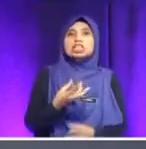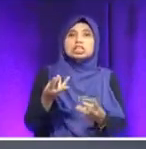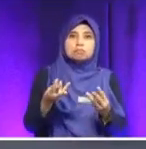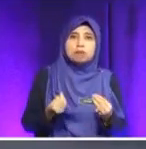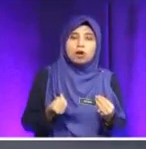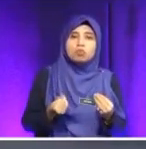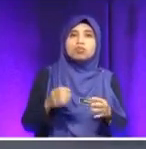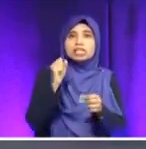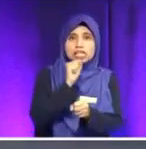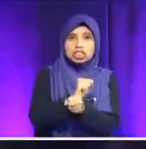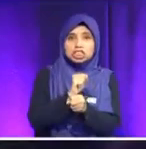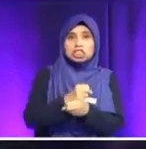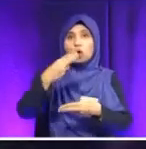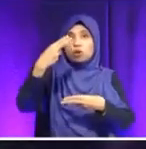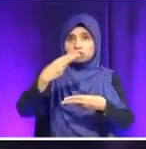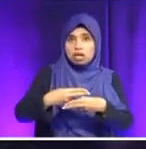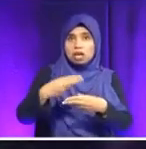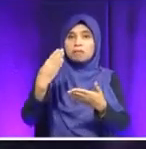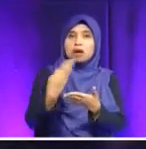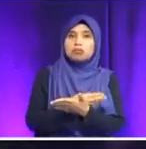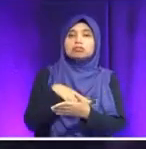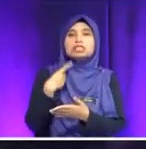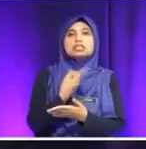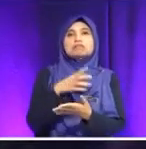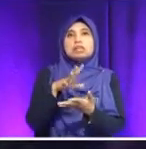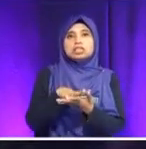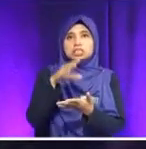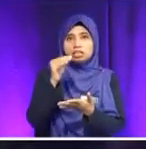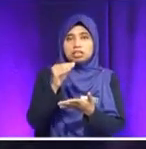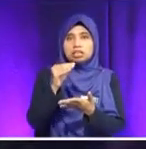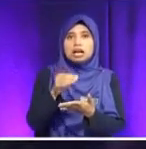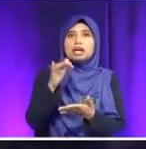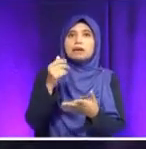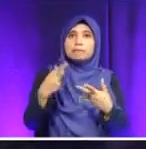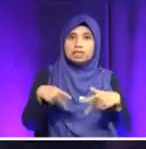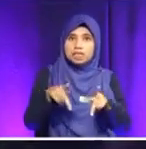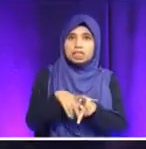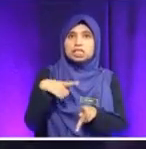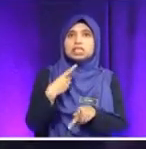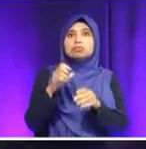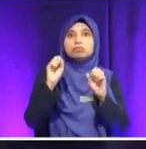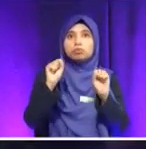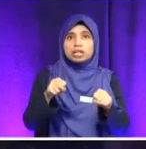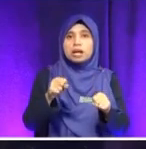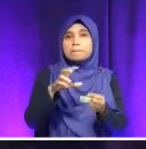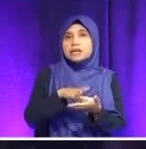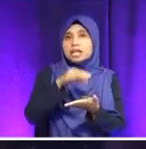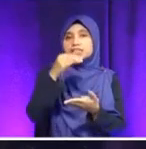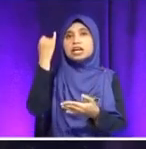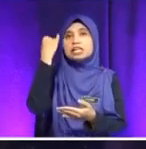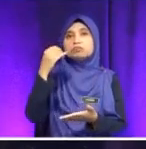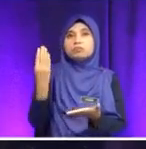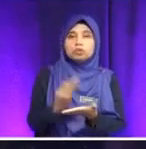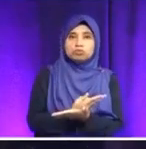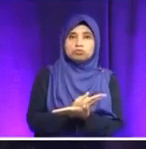pakai kat rumah, betul cikgu kan? Ya, betul. Dan yang paling penting sekali, kebersihan dan susun atur. Untuk segmen kali ini cikgu, apakah yang akan kita